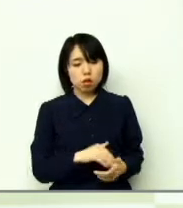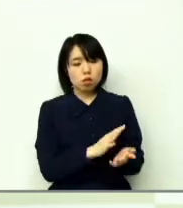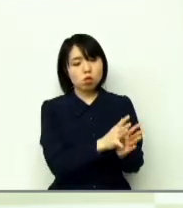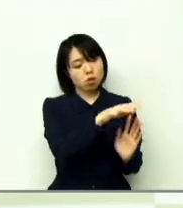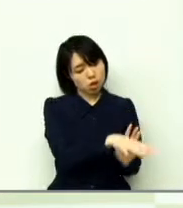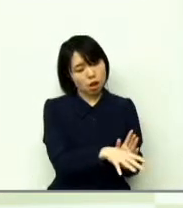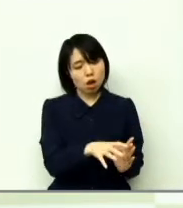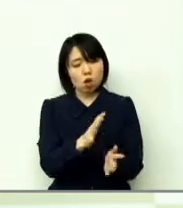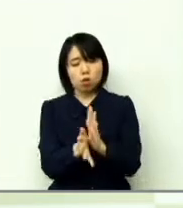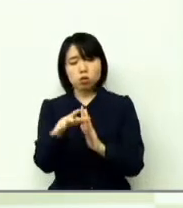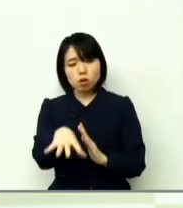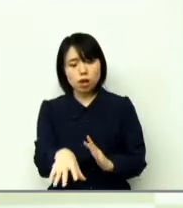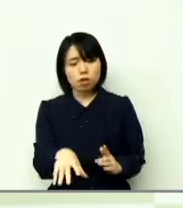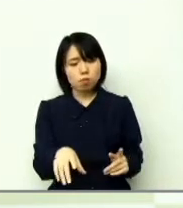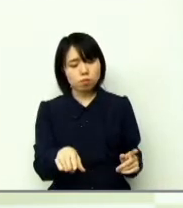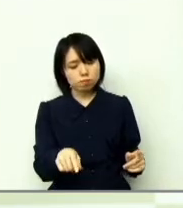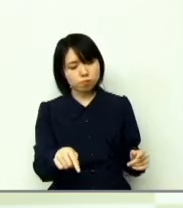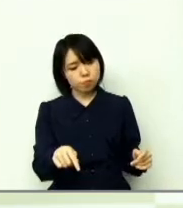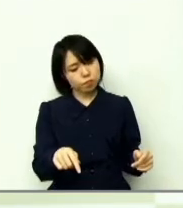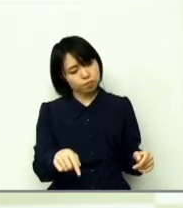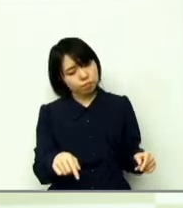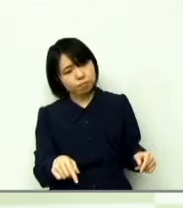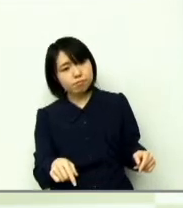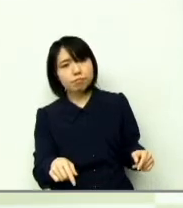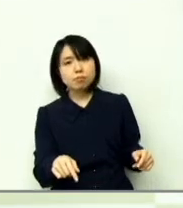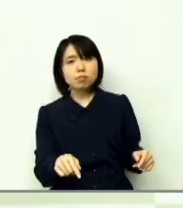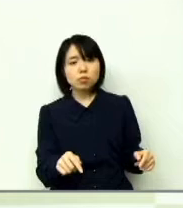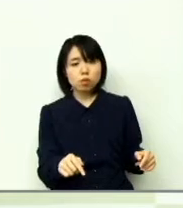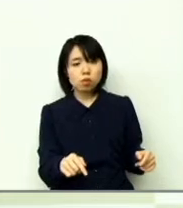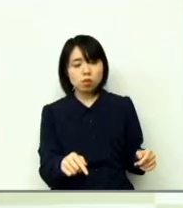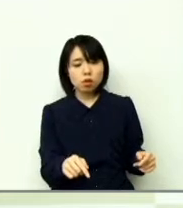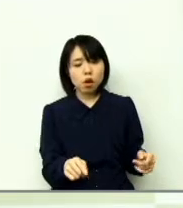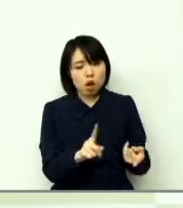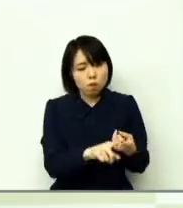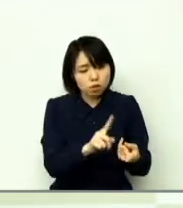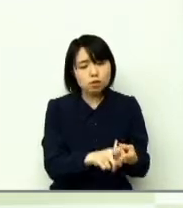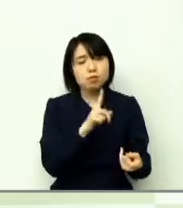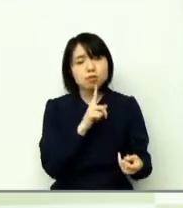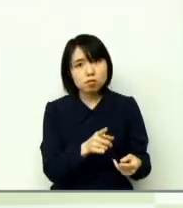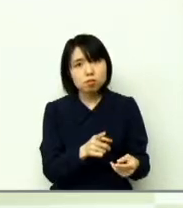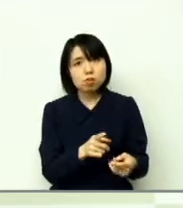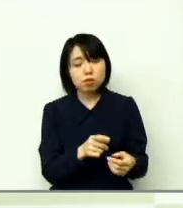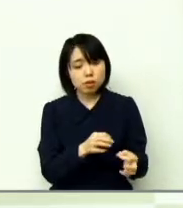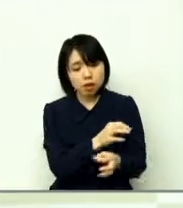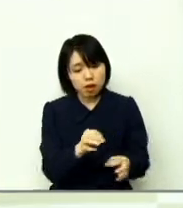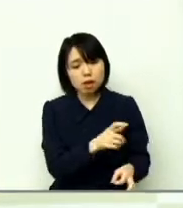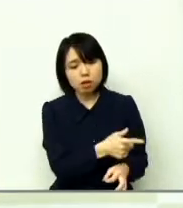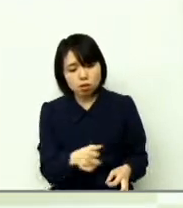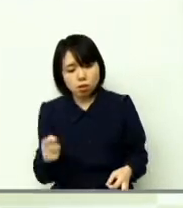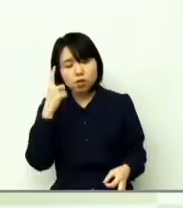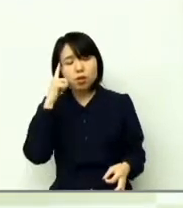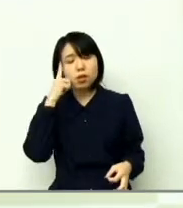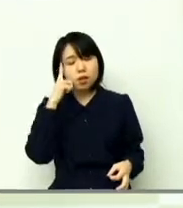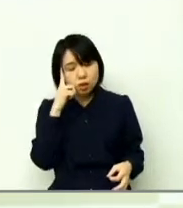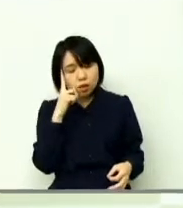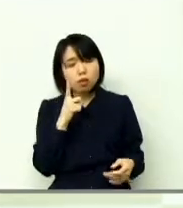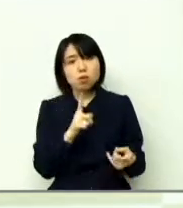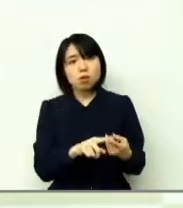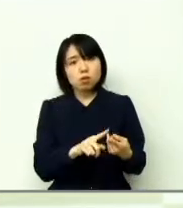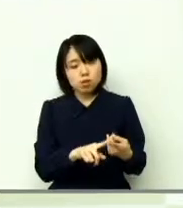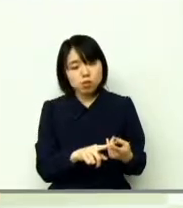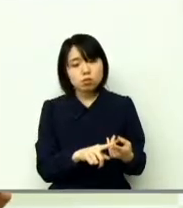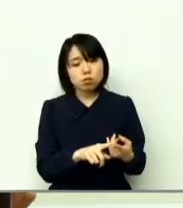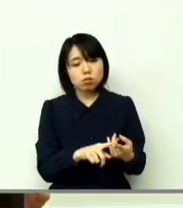ょっとハードルが高いというところがあるのも、それはまあ経営的な意味でも、あるいはまあ教育だ